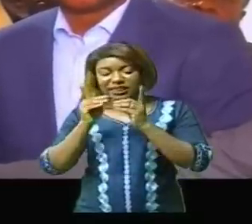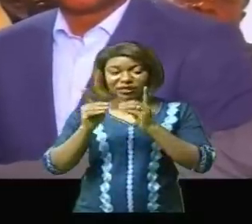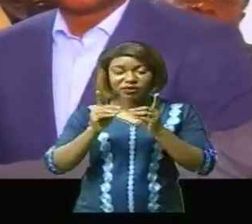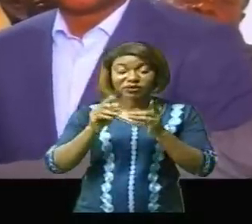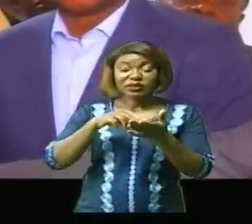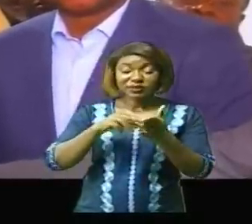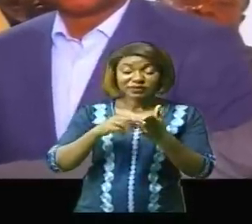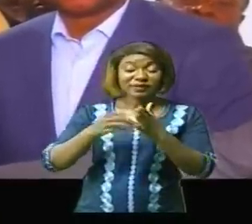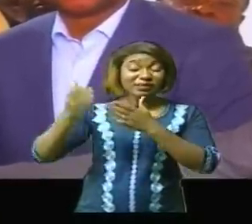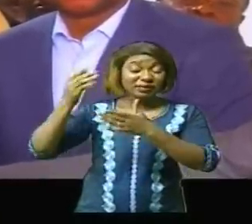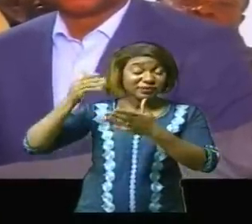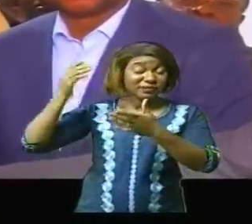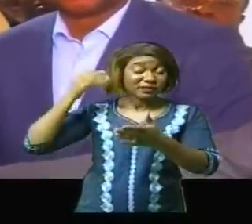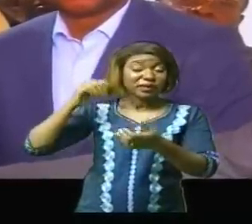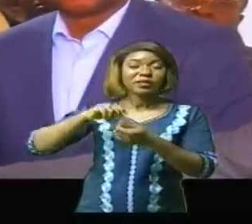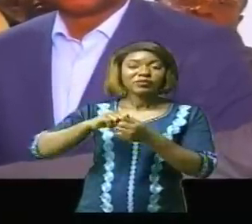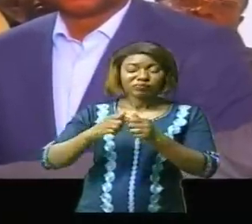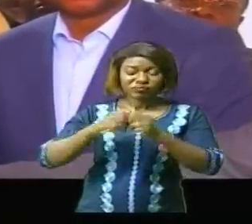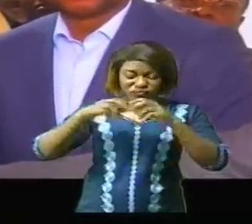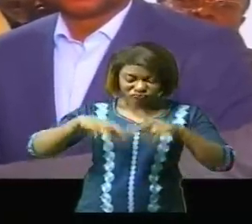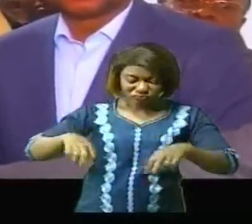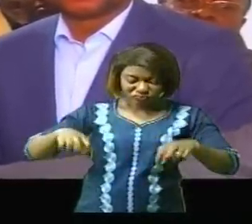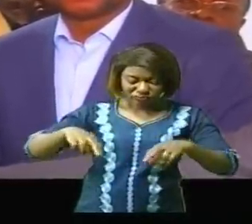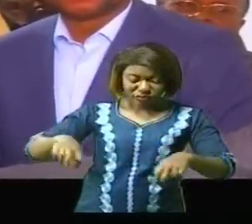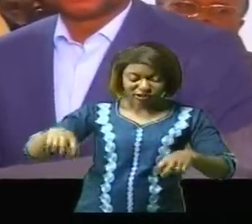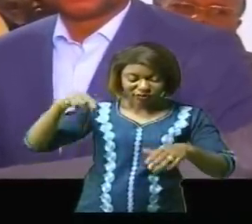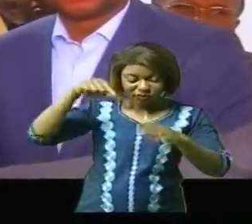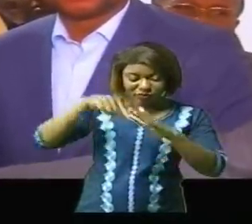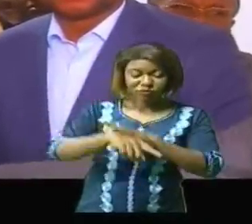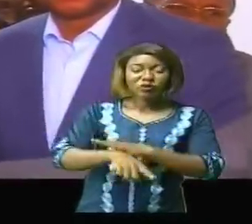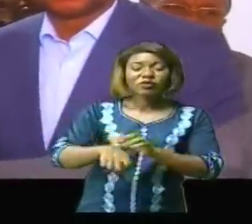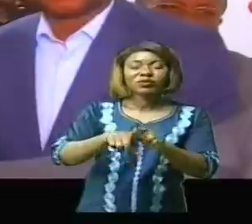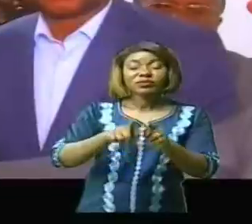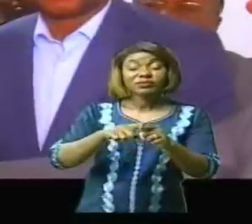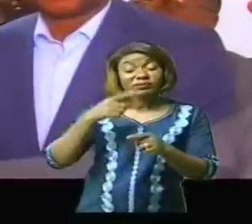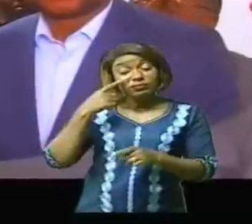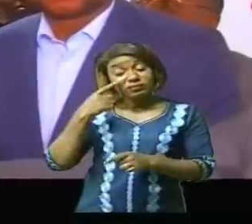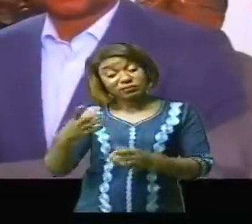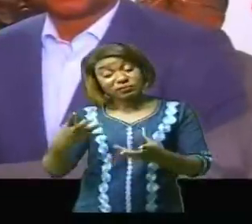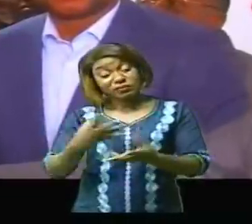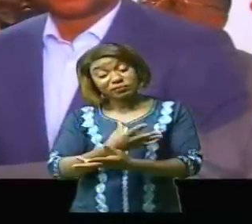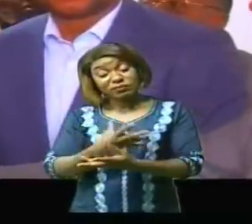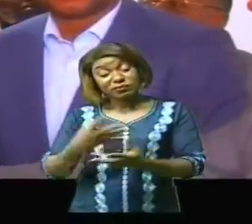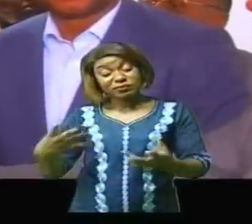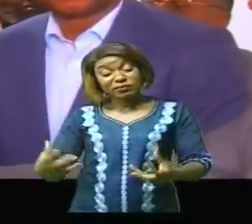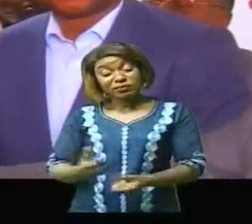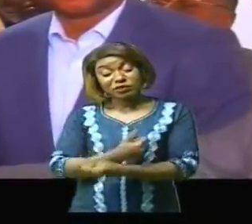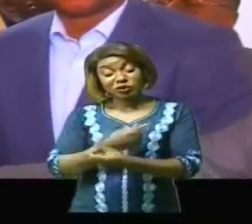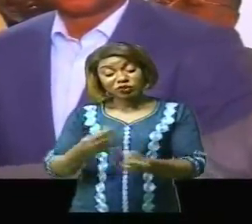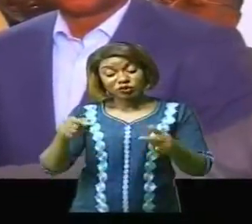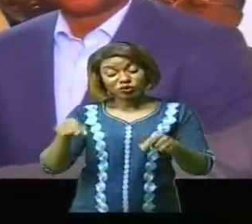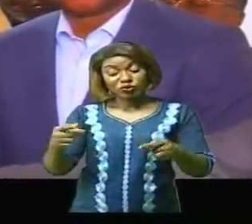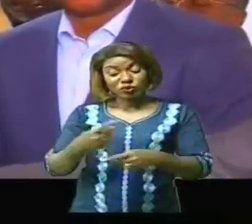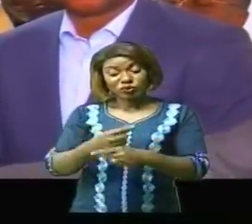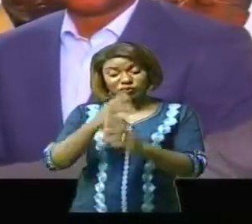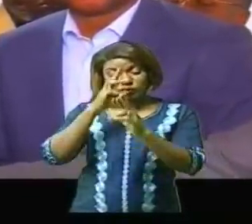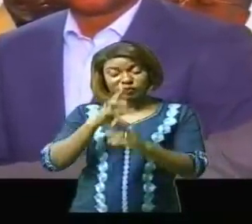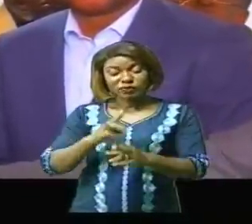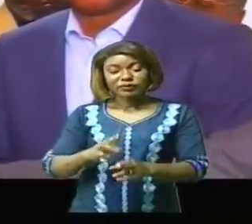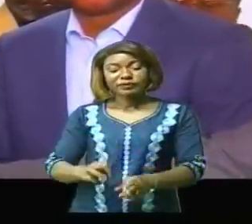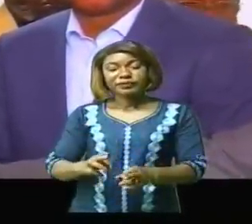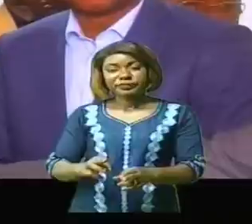eu des problèmes. Il fallait analyser ces problèmes, hein, les situer, et pour trouver des solutions. Aujourd'hui, nous avons eu l'honneur ou le